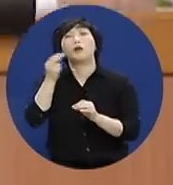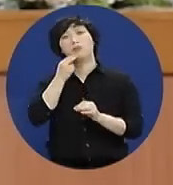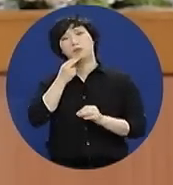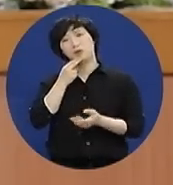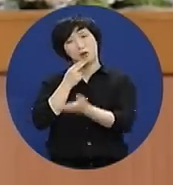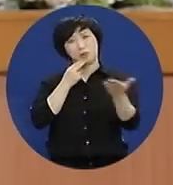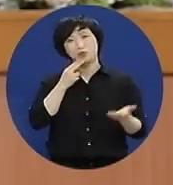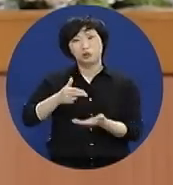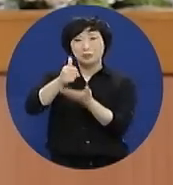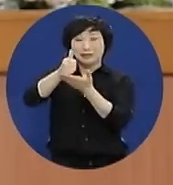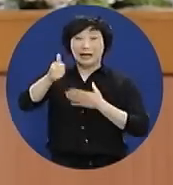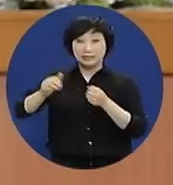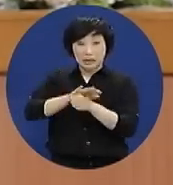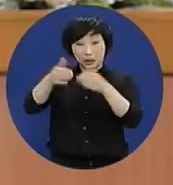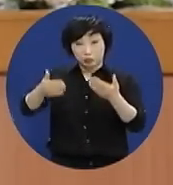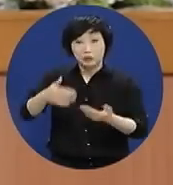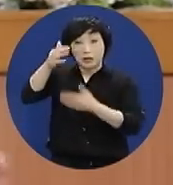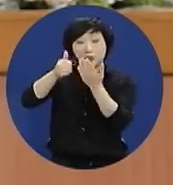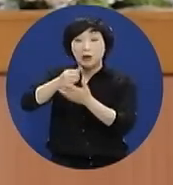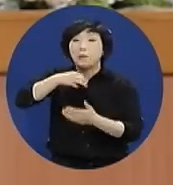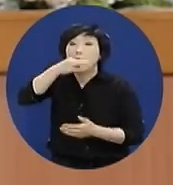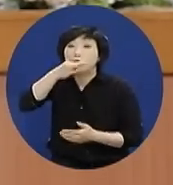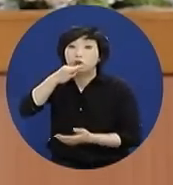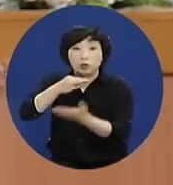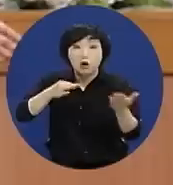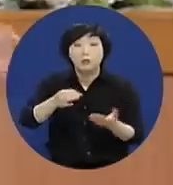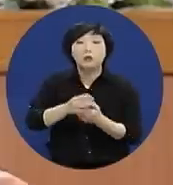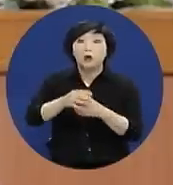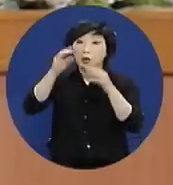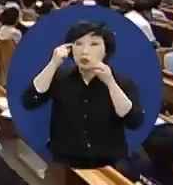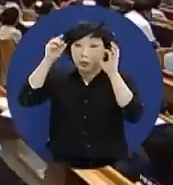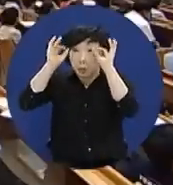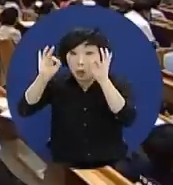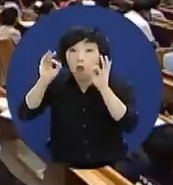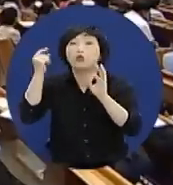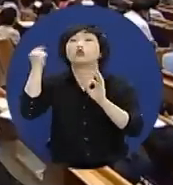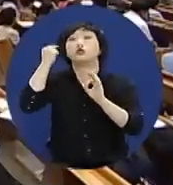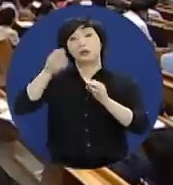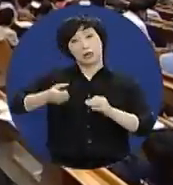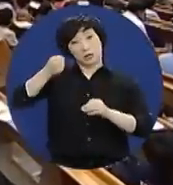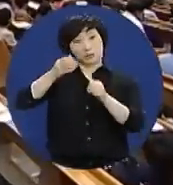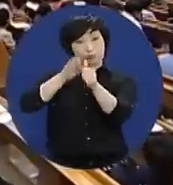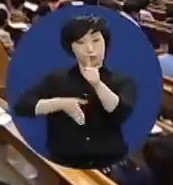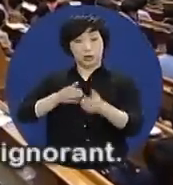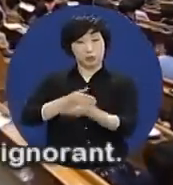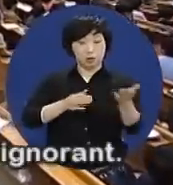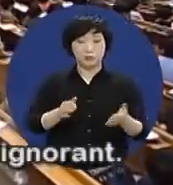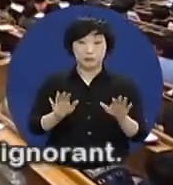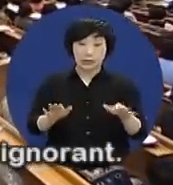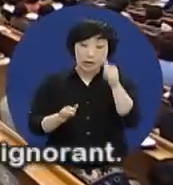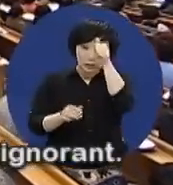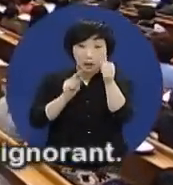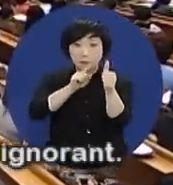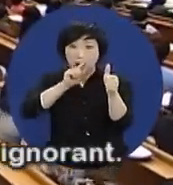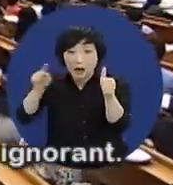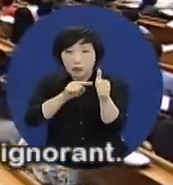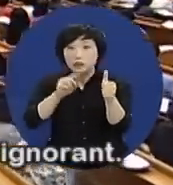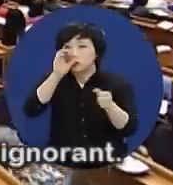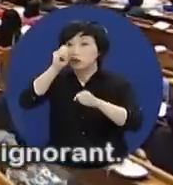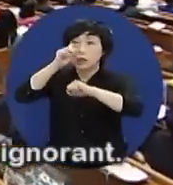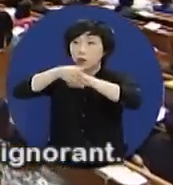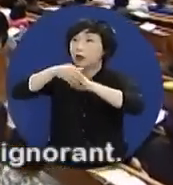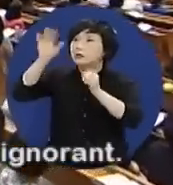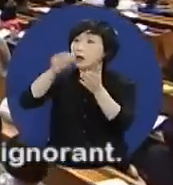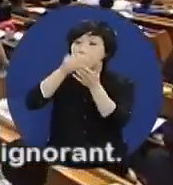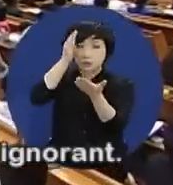です私たちは私を愛しておられるのをを持たなければなりませんアダム